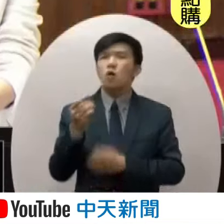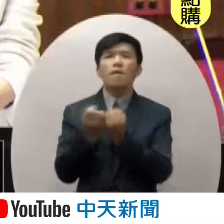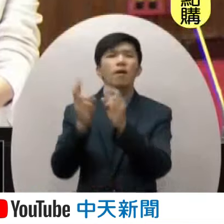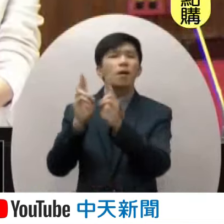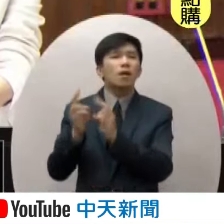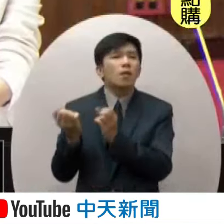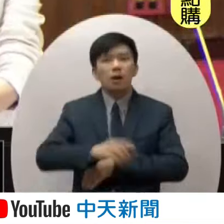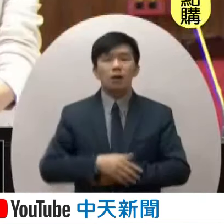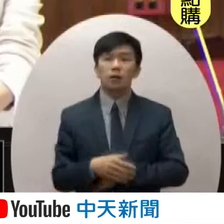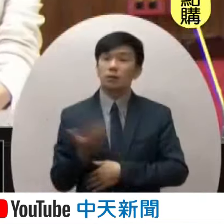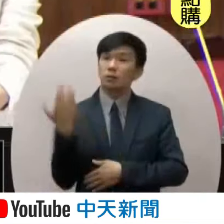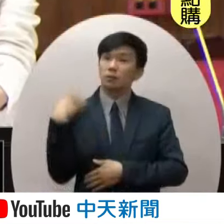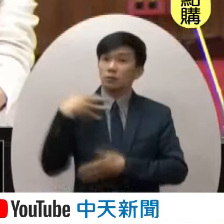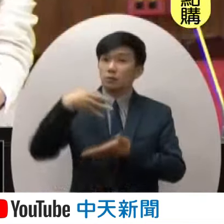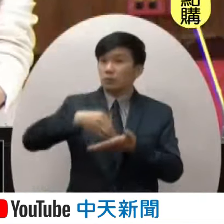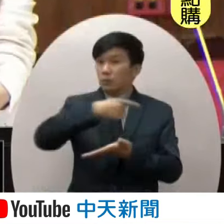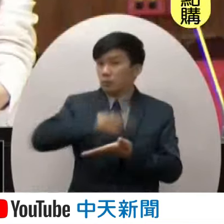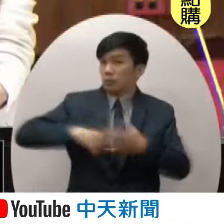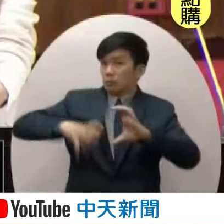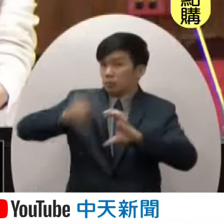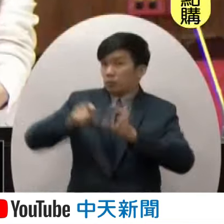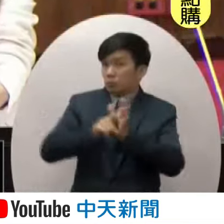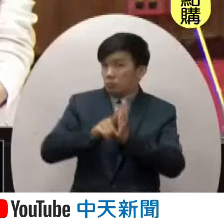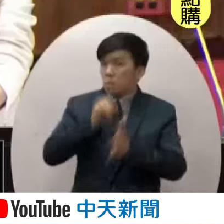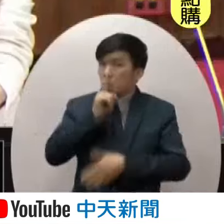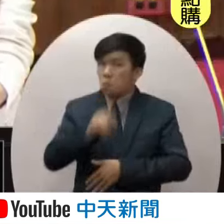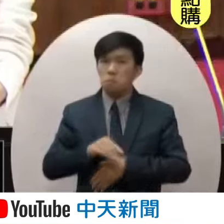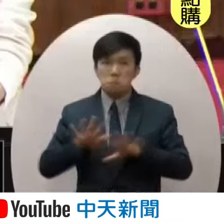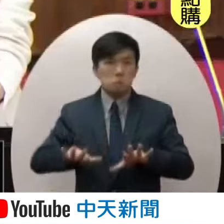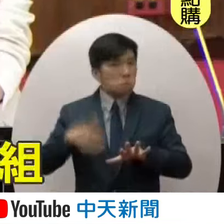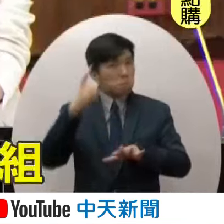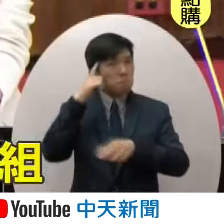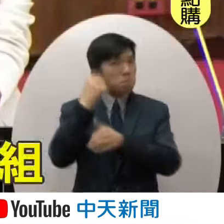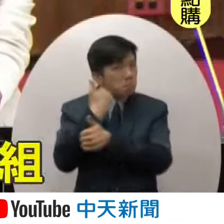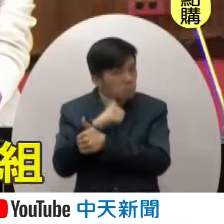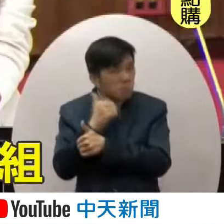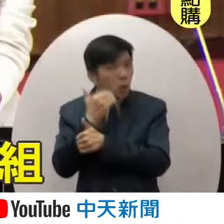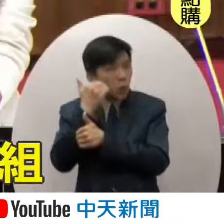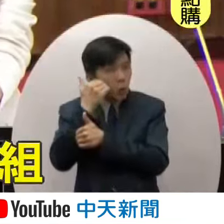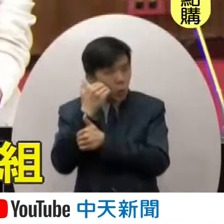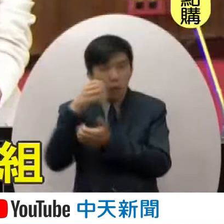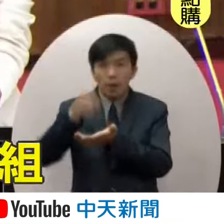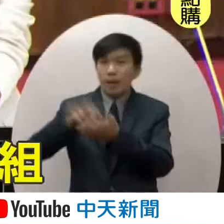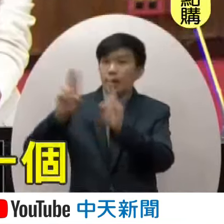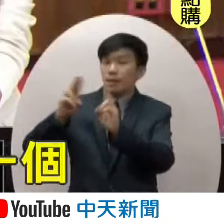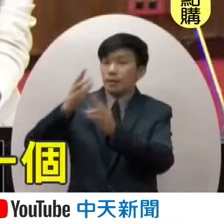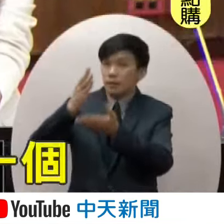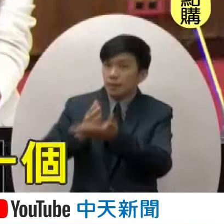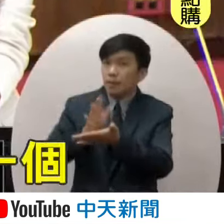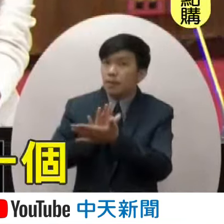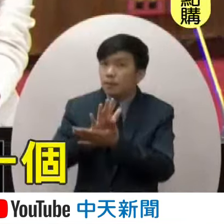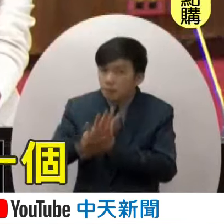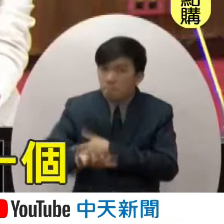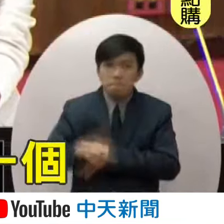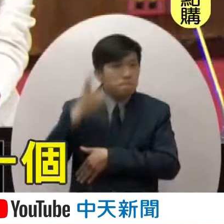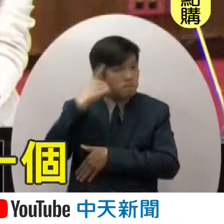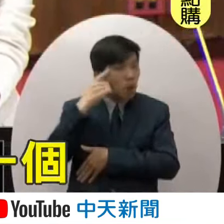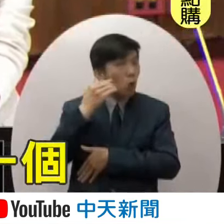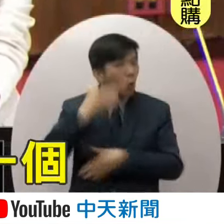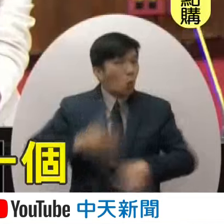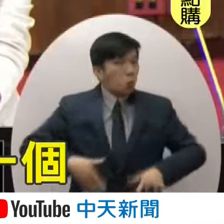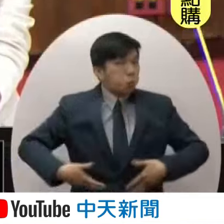我们的赖总统选总统的时候讲说，目前我们在考虑怎么样在停机的核能机组未来可能有紧急